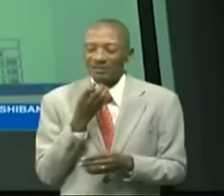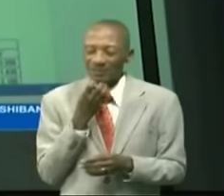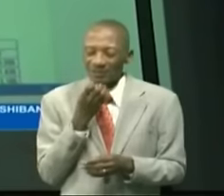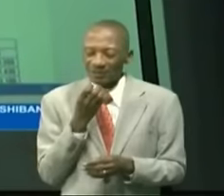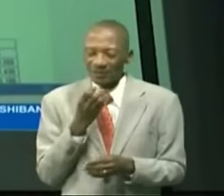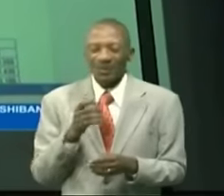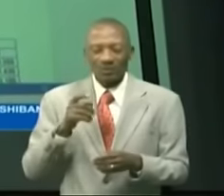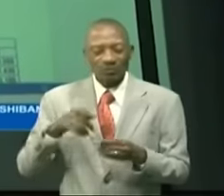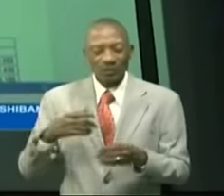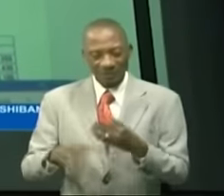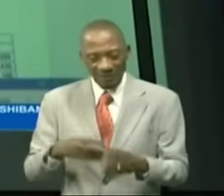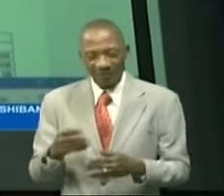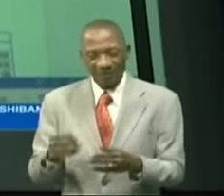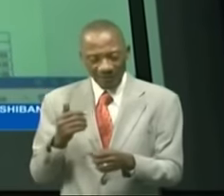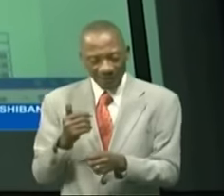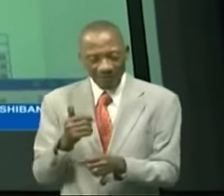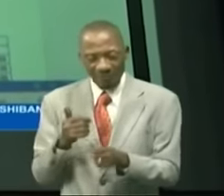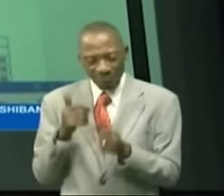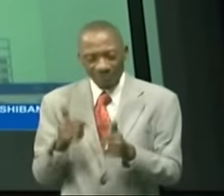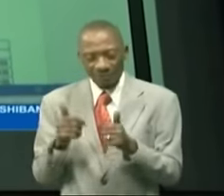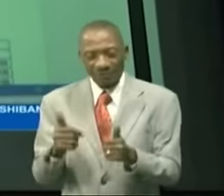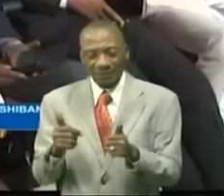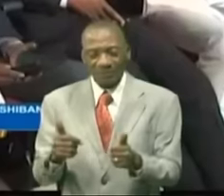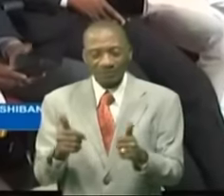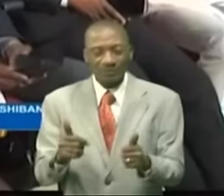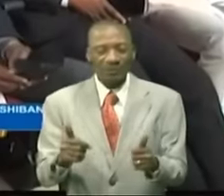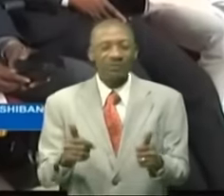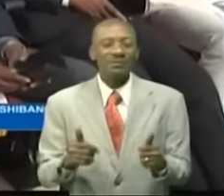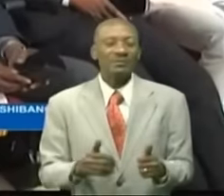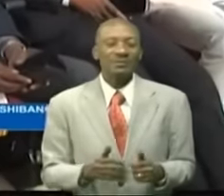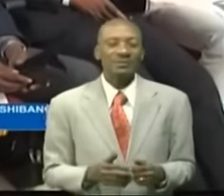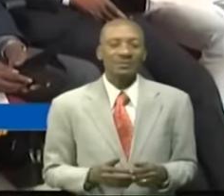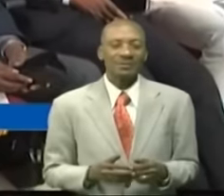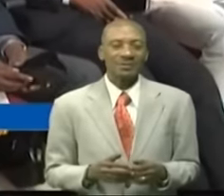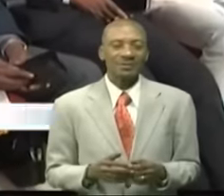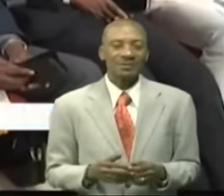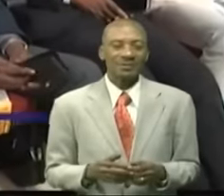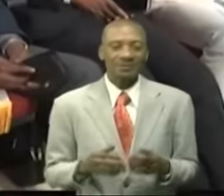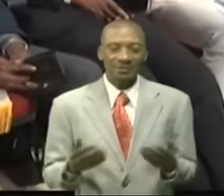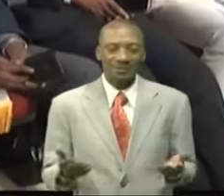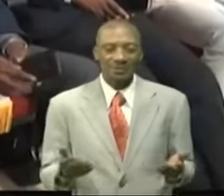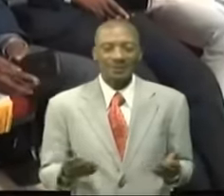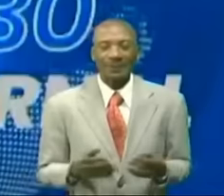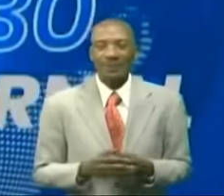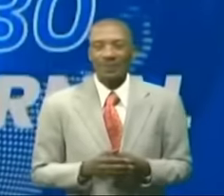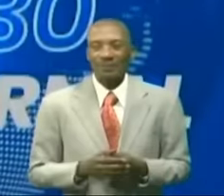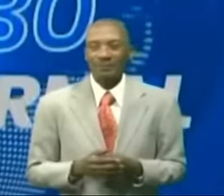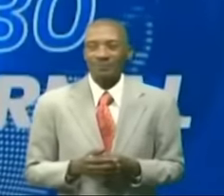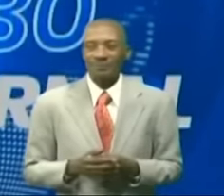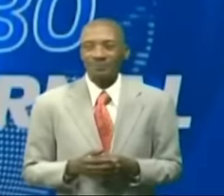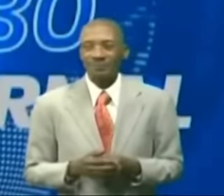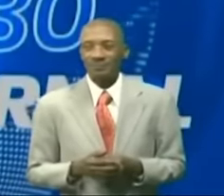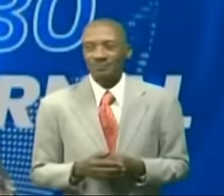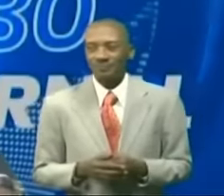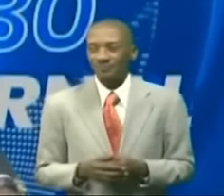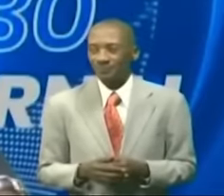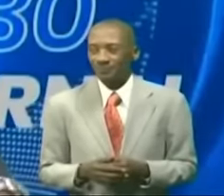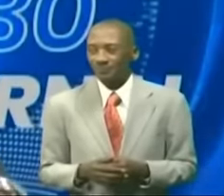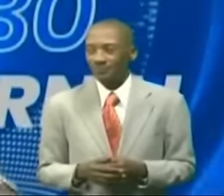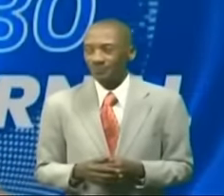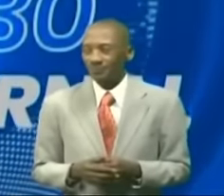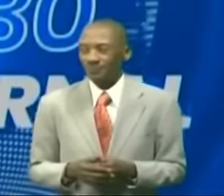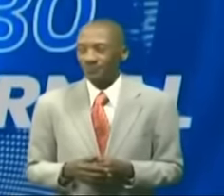profit de sa province éducationnelle. Question de définir les perspectives à venir. Allez, on